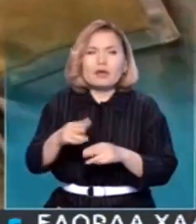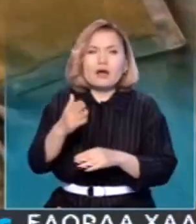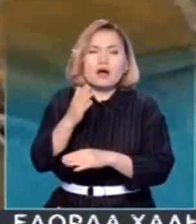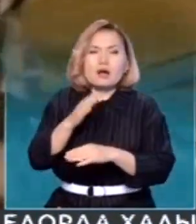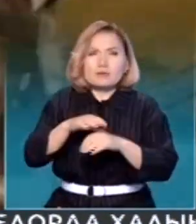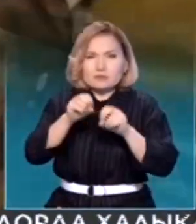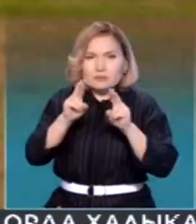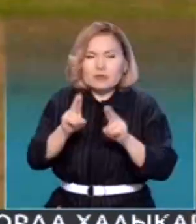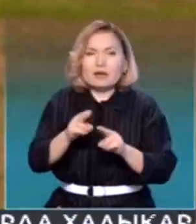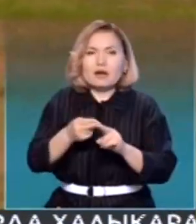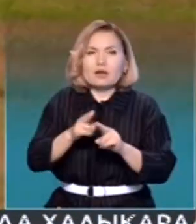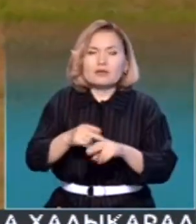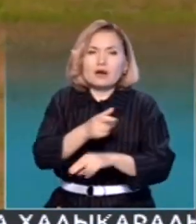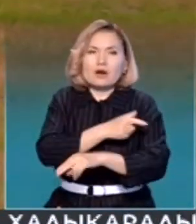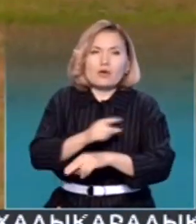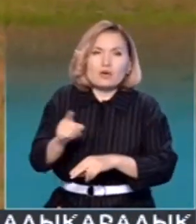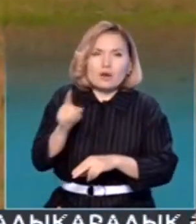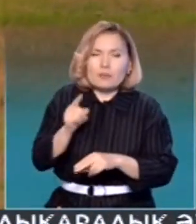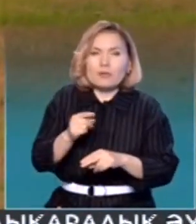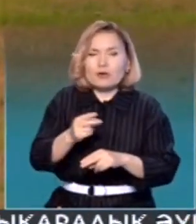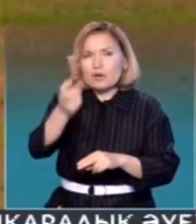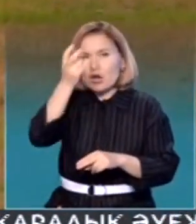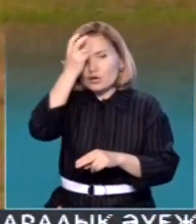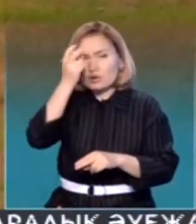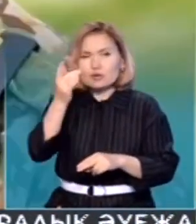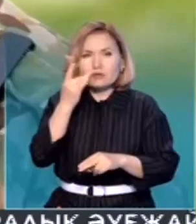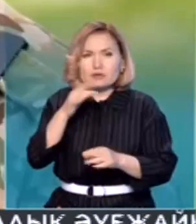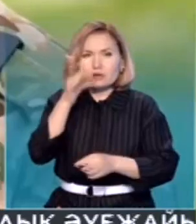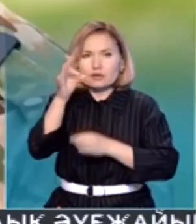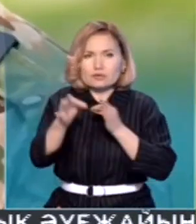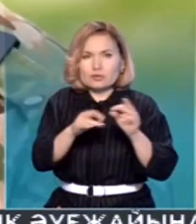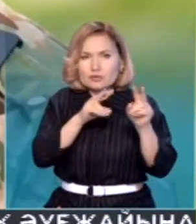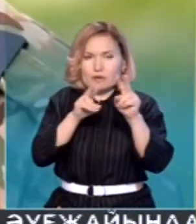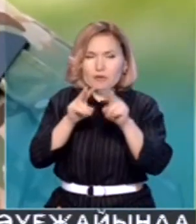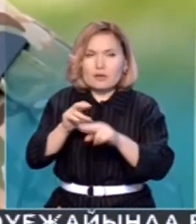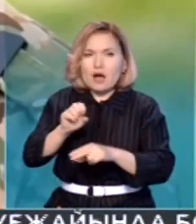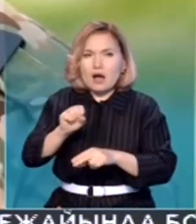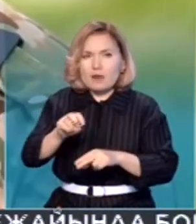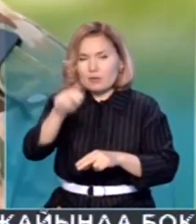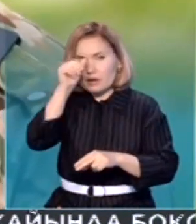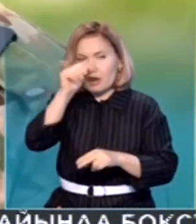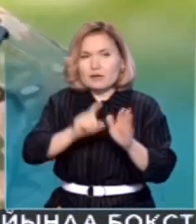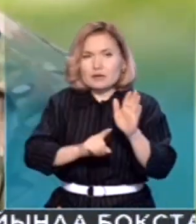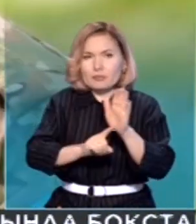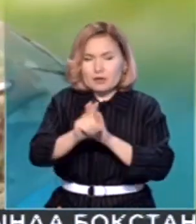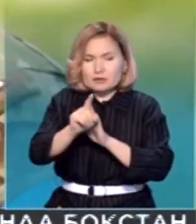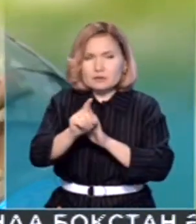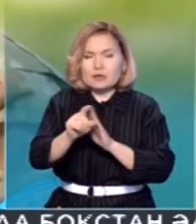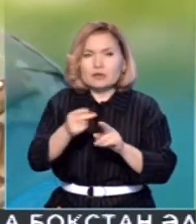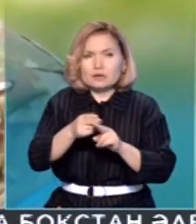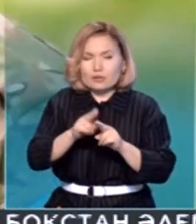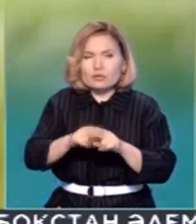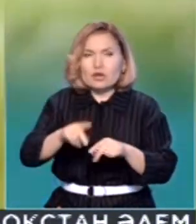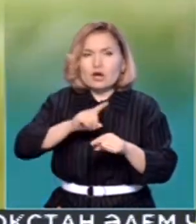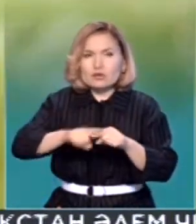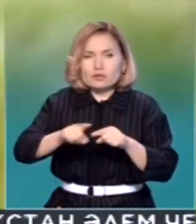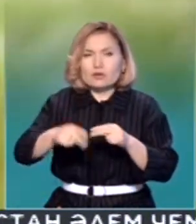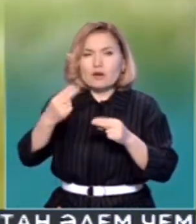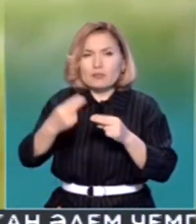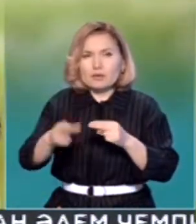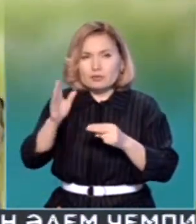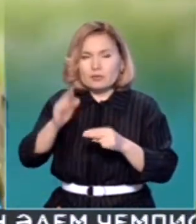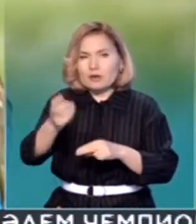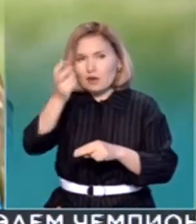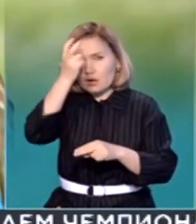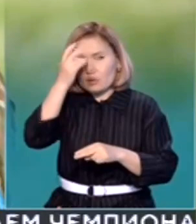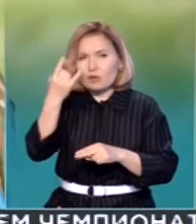мамандарымен бірге охотзоопром қорықшылар да киікті күзетеді. Сәуір айының аяғында басталып, қазір төлдеу маусымы біте келді. Киіктер